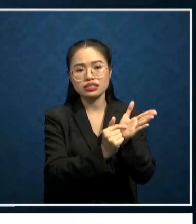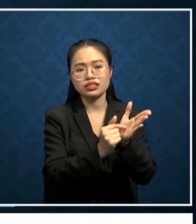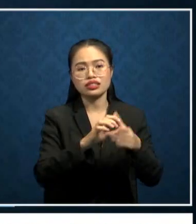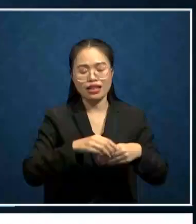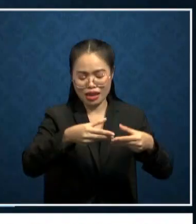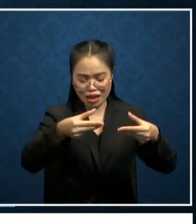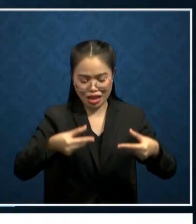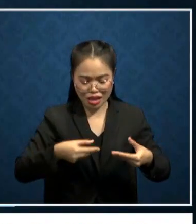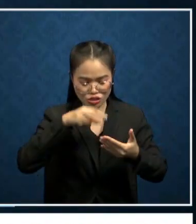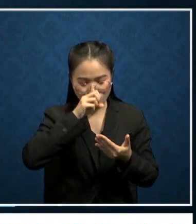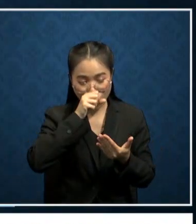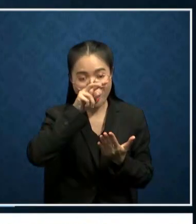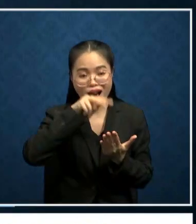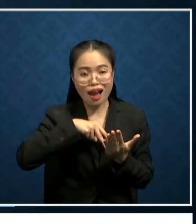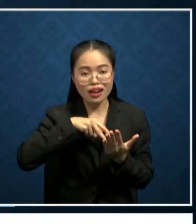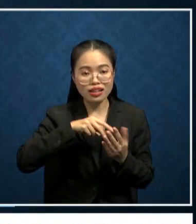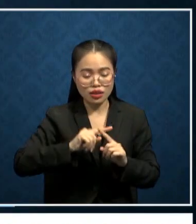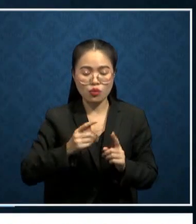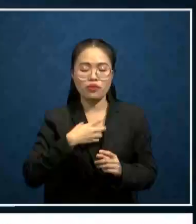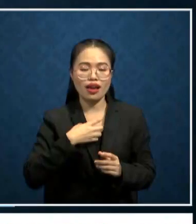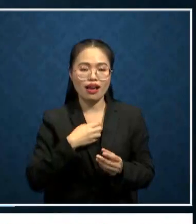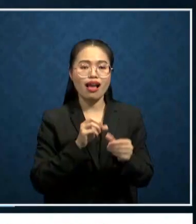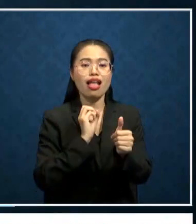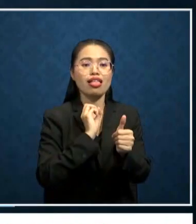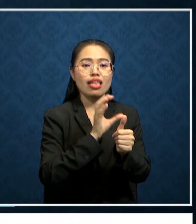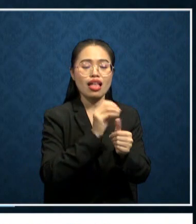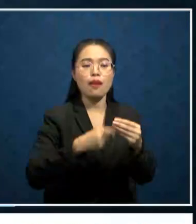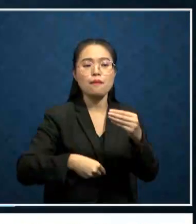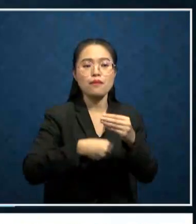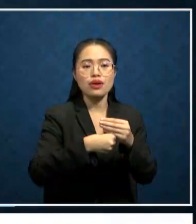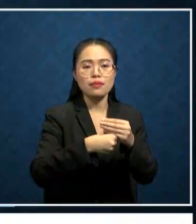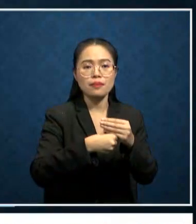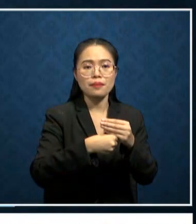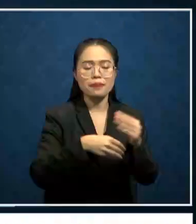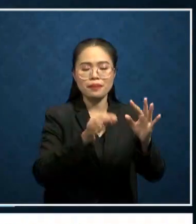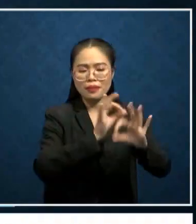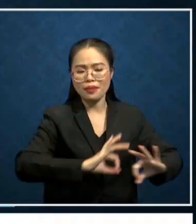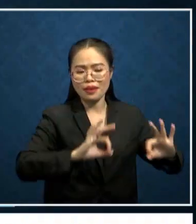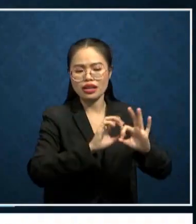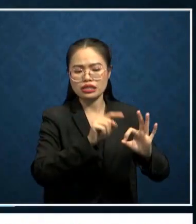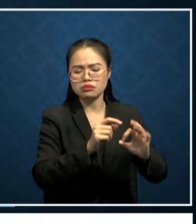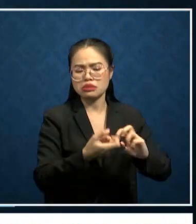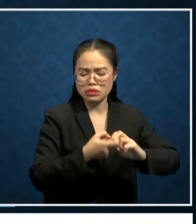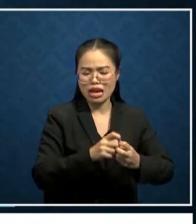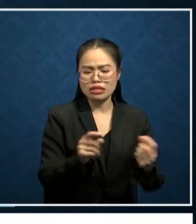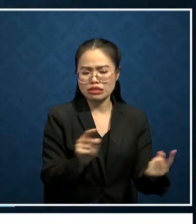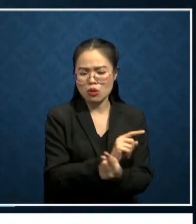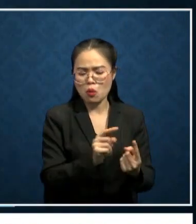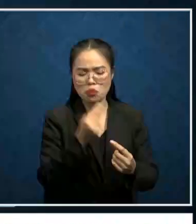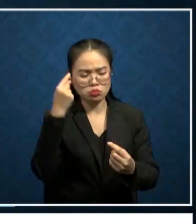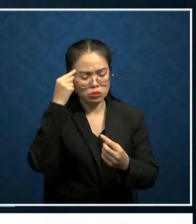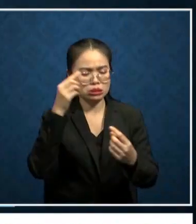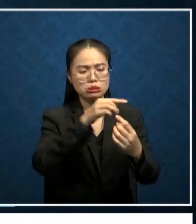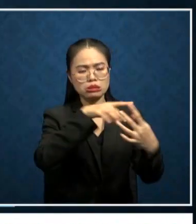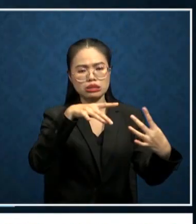รายงานนะครับแต่เรื่องนี้ต้องขอเรียนเพิ่มเติมว่าในส่วนนี้เป็นประเด็นปัญหาที่มีความขัดแย้งของสังคมนะครับว่า